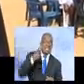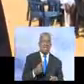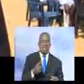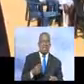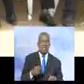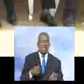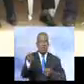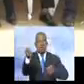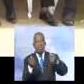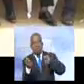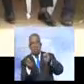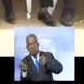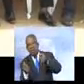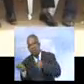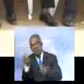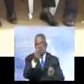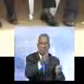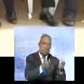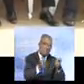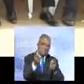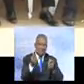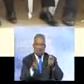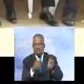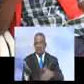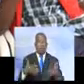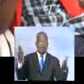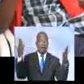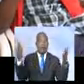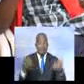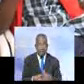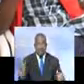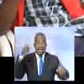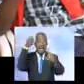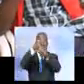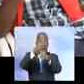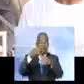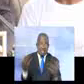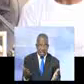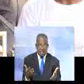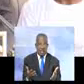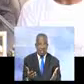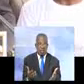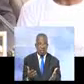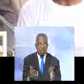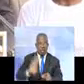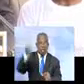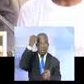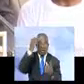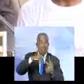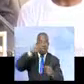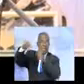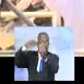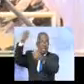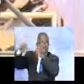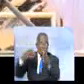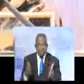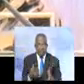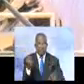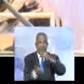l'intensification des sensibilisations. Des attentes, mais aussi des réponses. Le ministre des Transports, Gaoussou Touré, dans son plan de réforme du